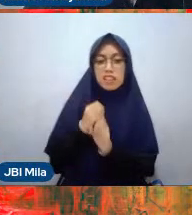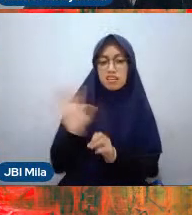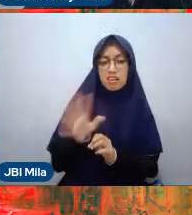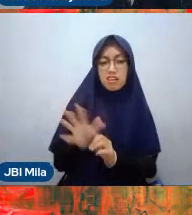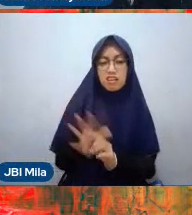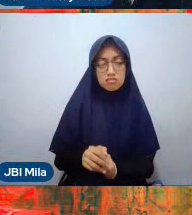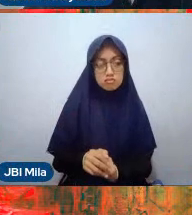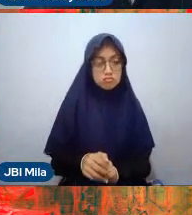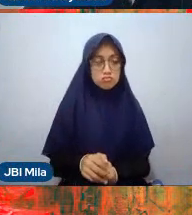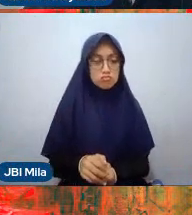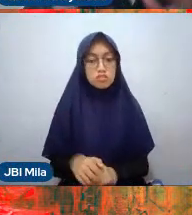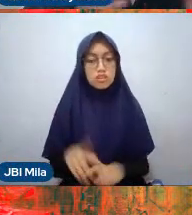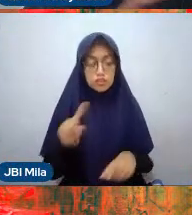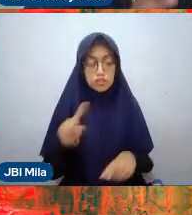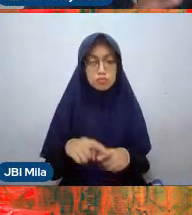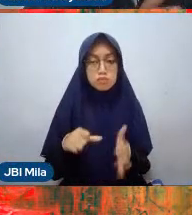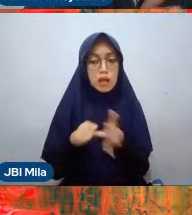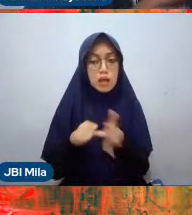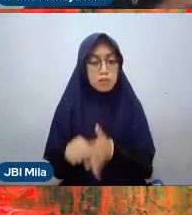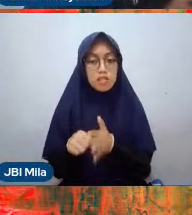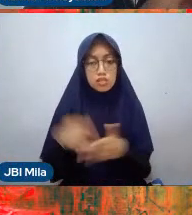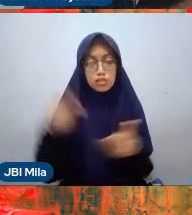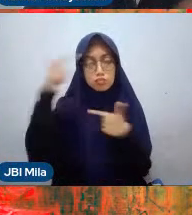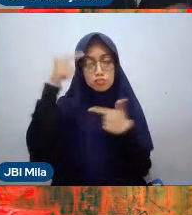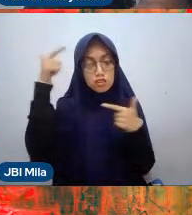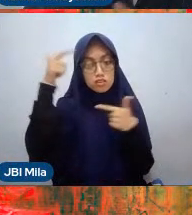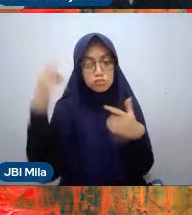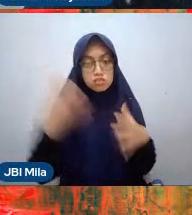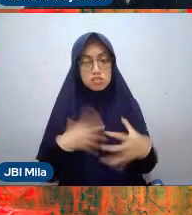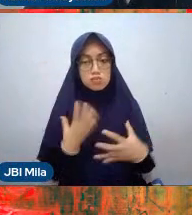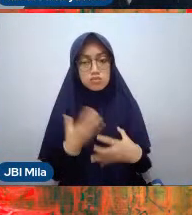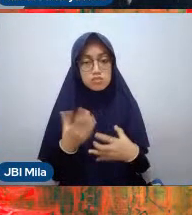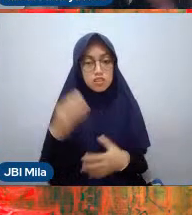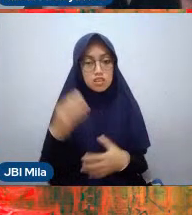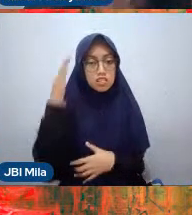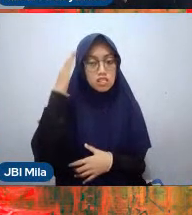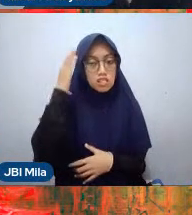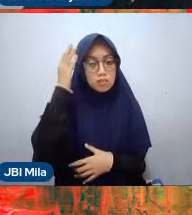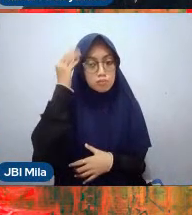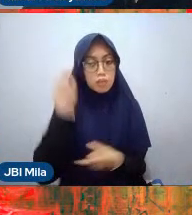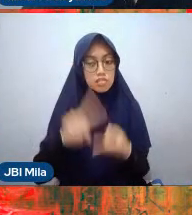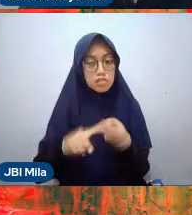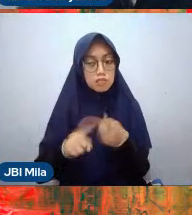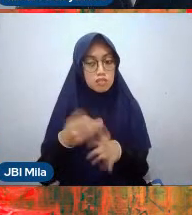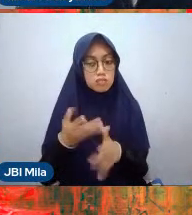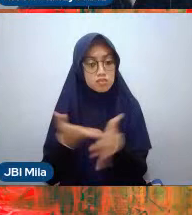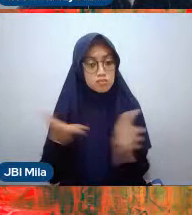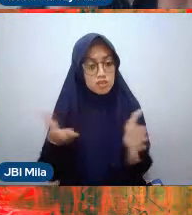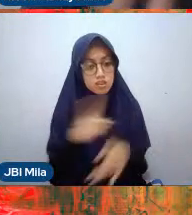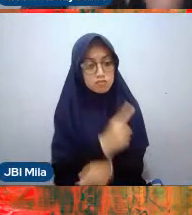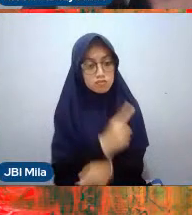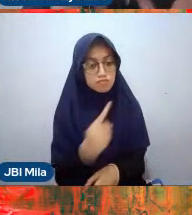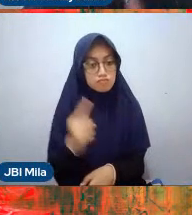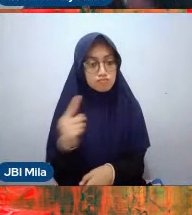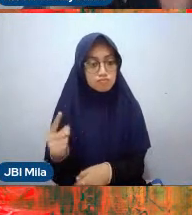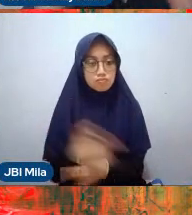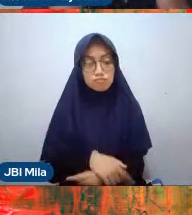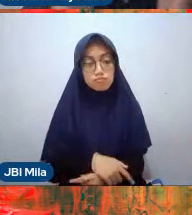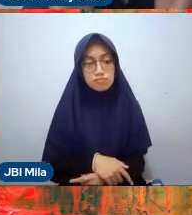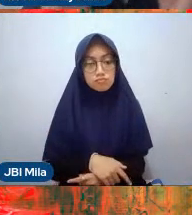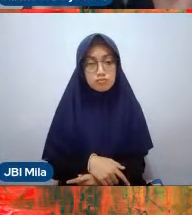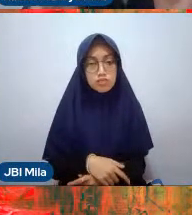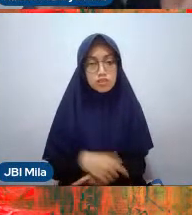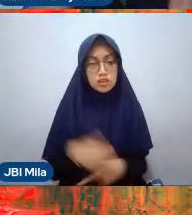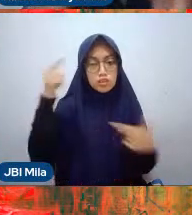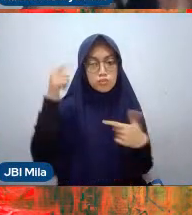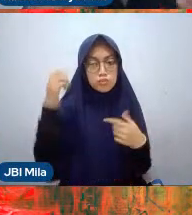untuk memahami emosi apa atau perasaan temannya itu. Gitu, kebayang ya. Jadi bentuknya sih bisa macam-macam. Intinya